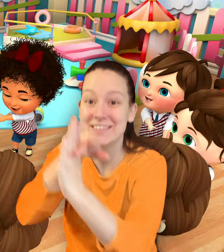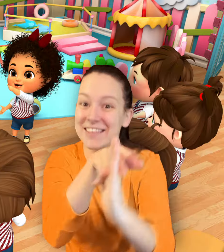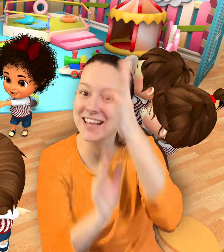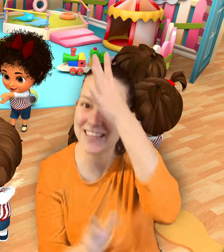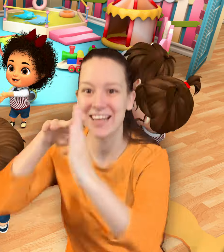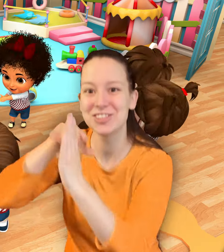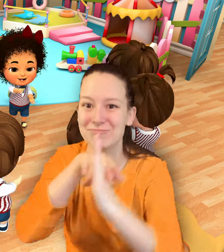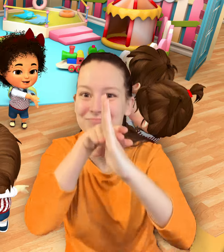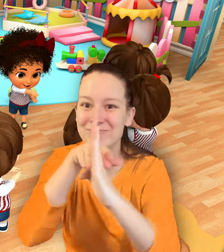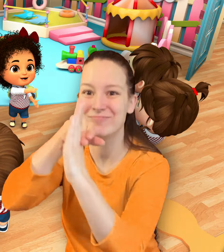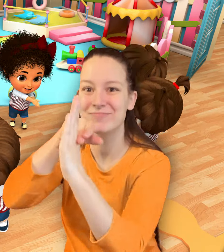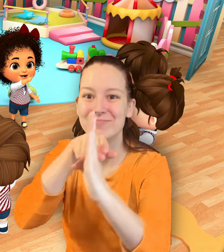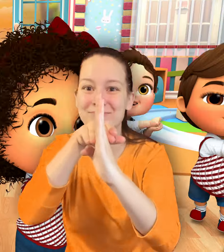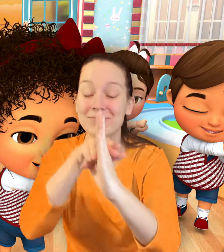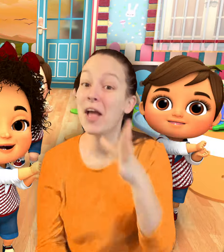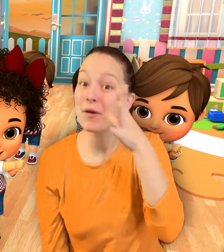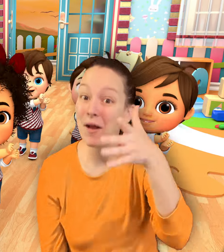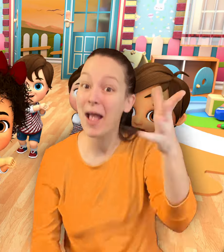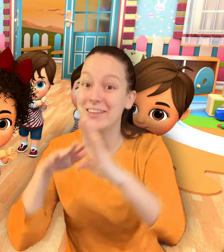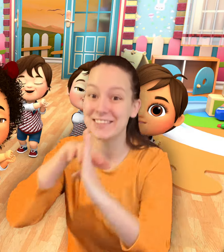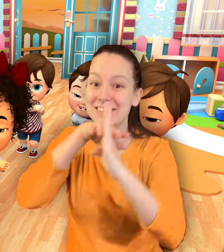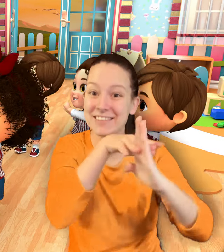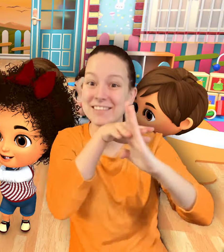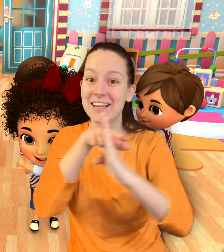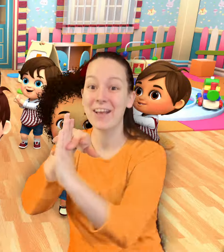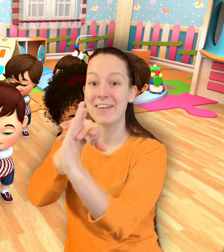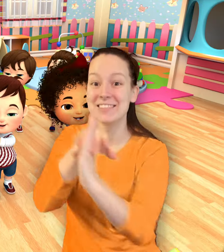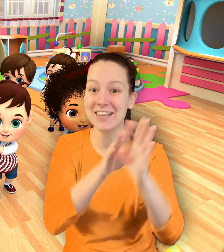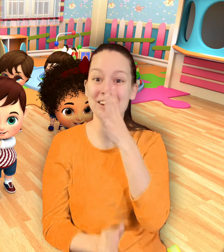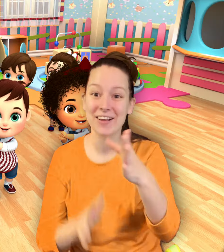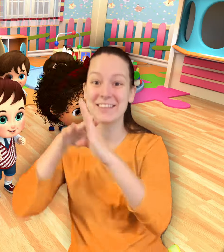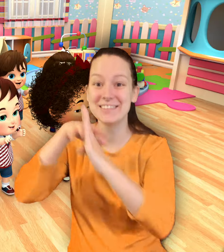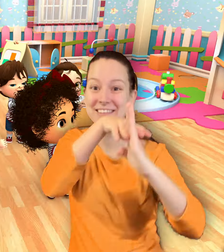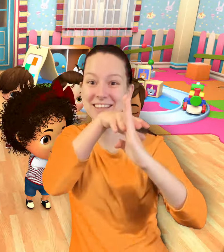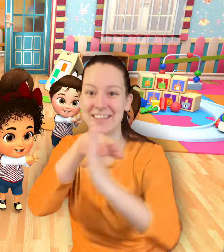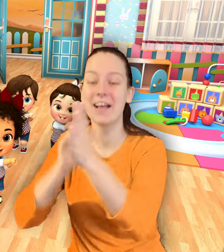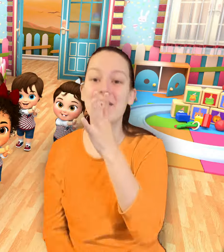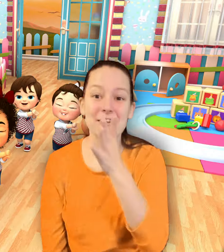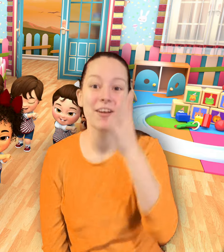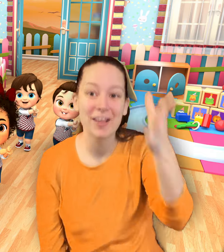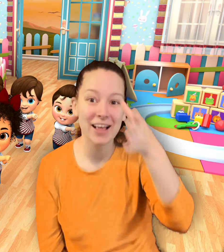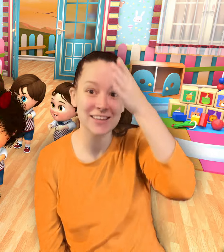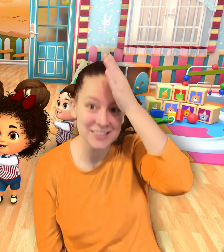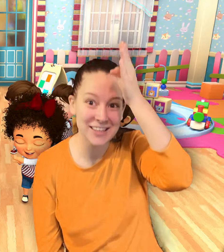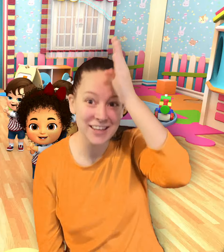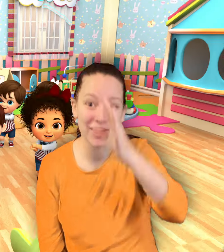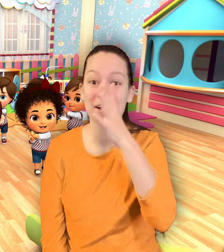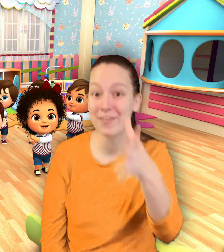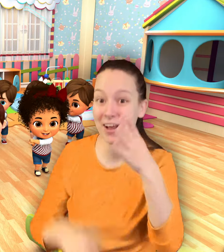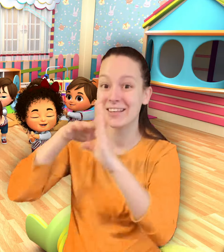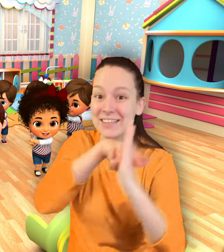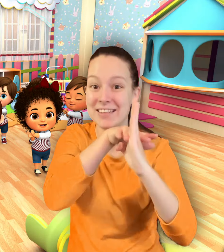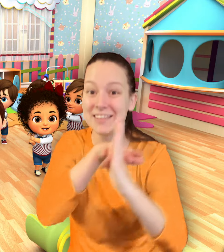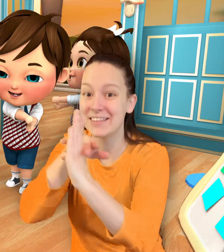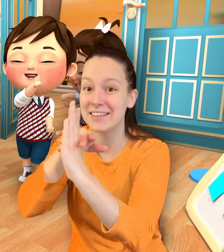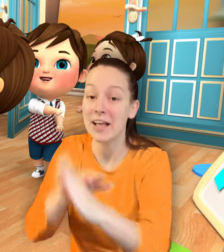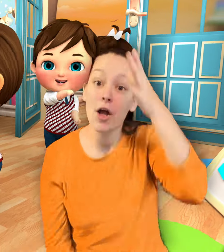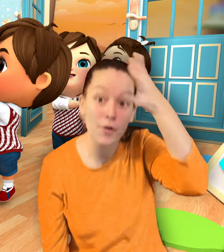ザメパパザメおばザメおばザメおばザメおば